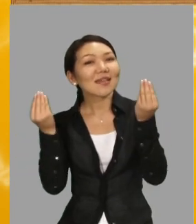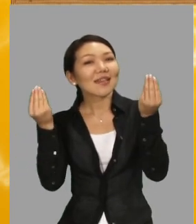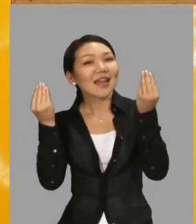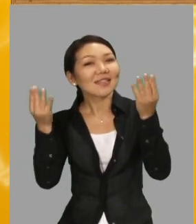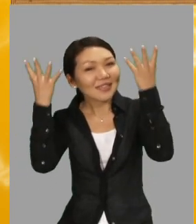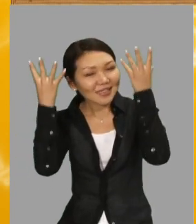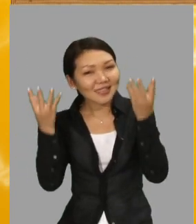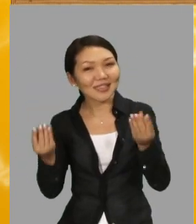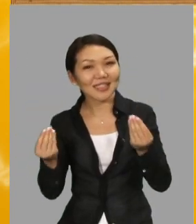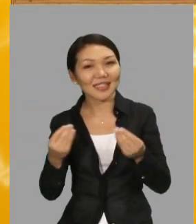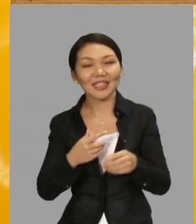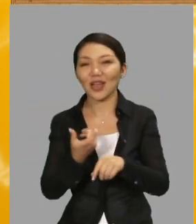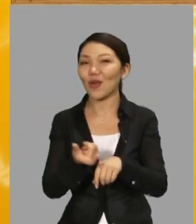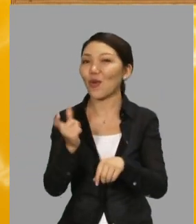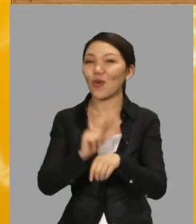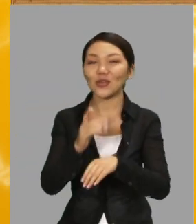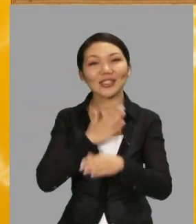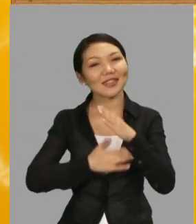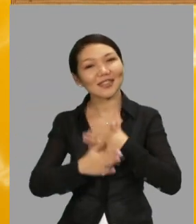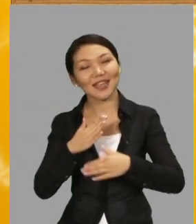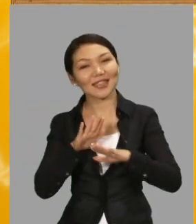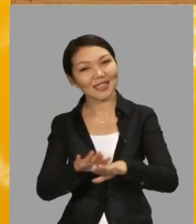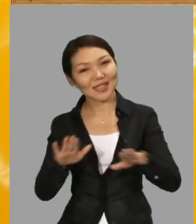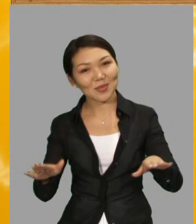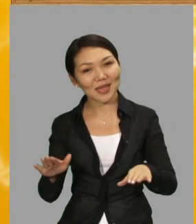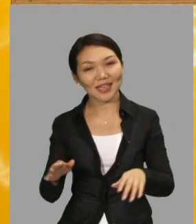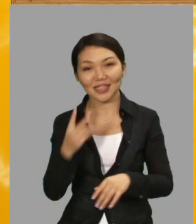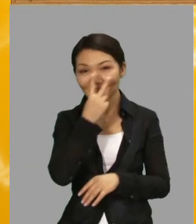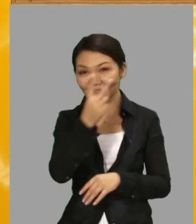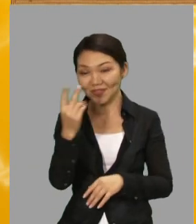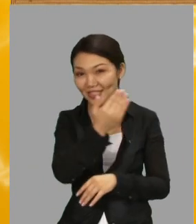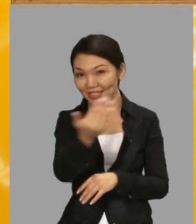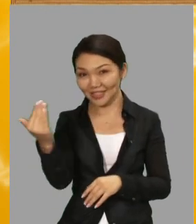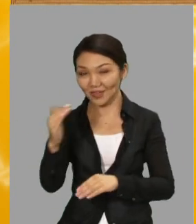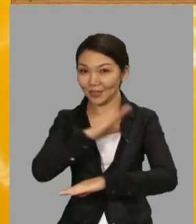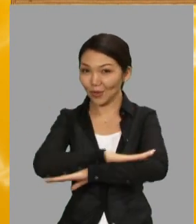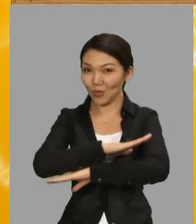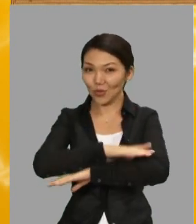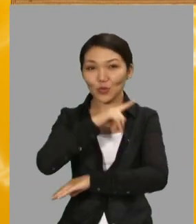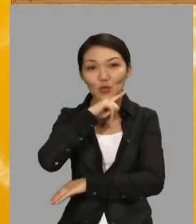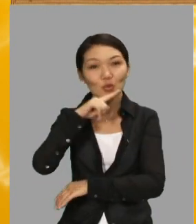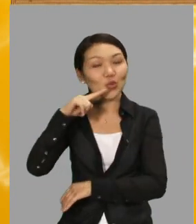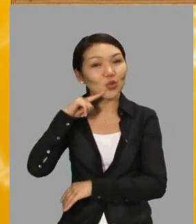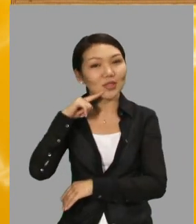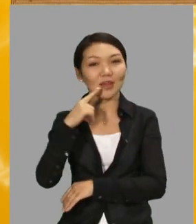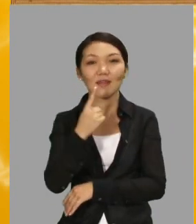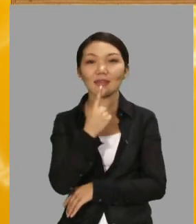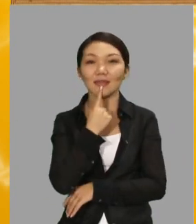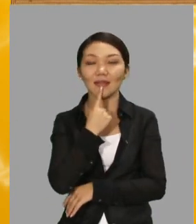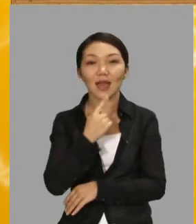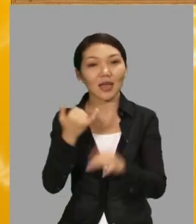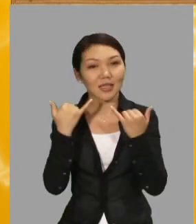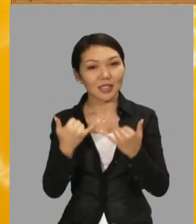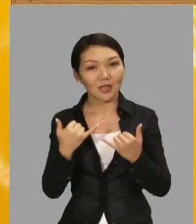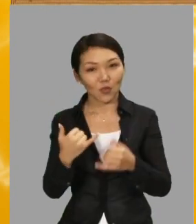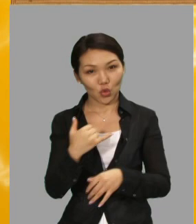Прекрасный день! Я очень рада, ребята, видеть вас на уроке русского языка. Сегодня у